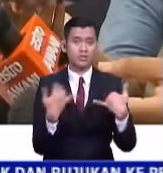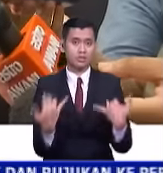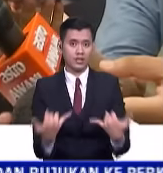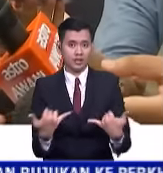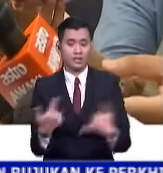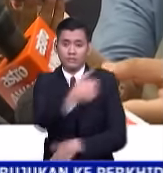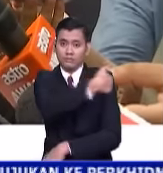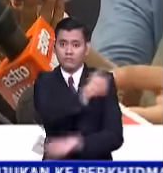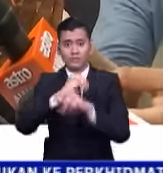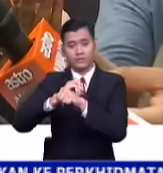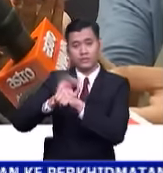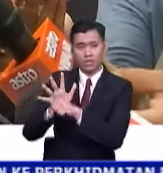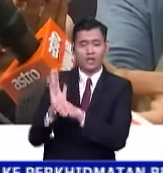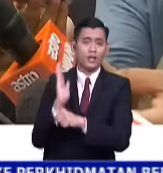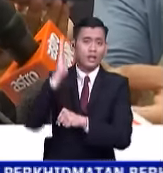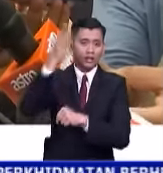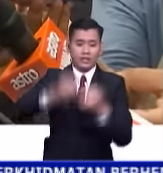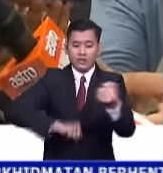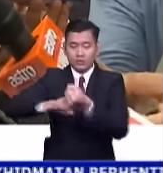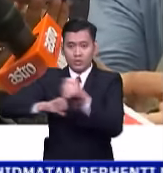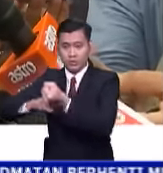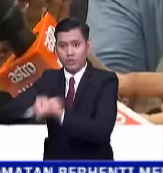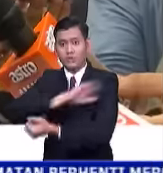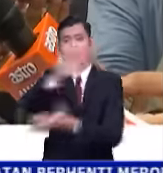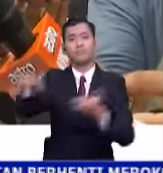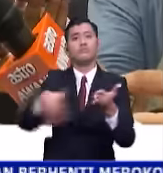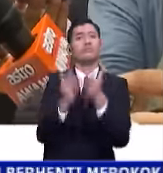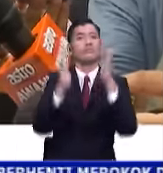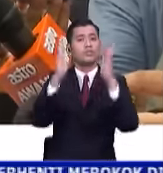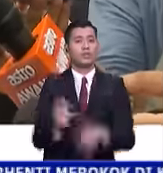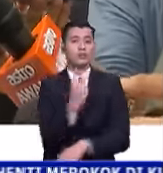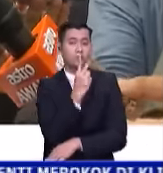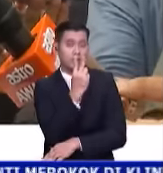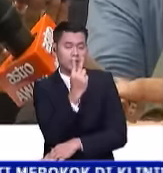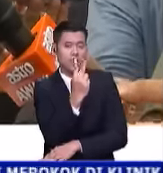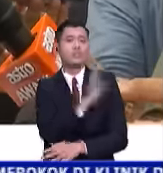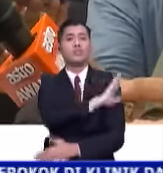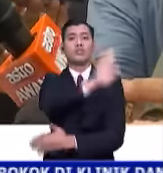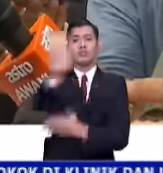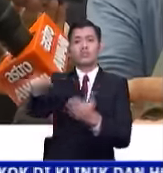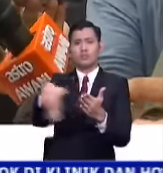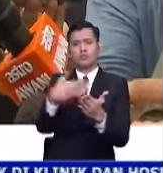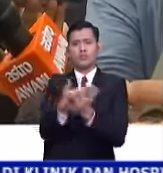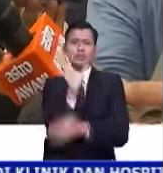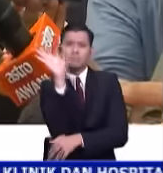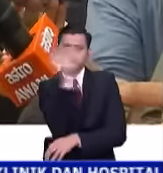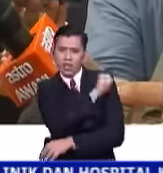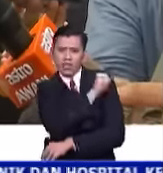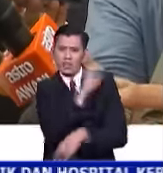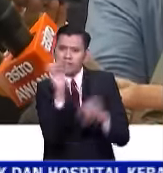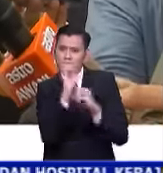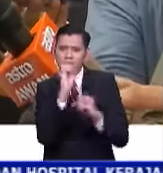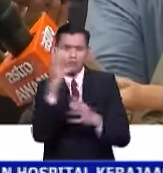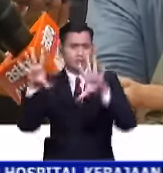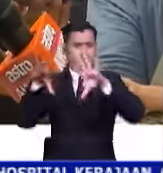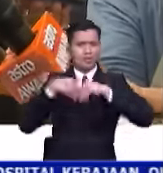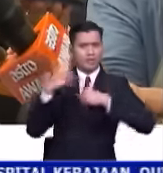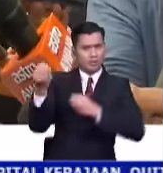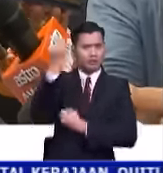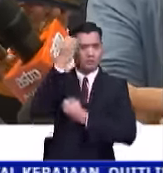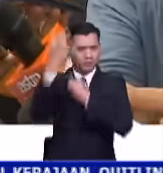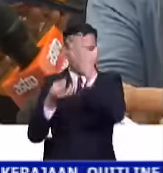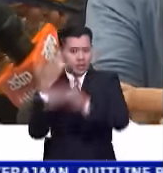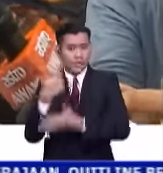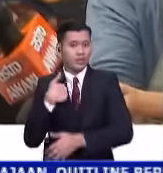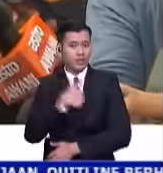callback, sistem call center ni akan satu sistem yang baik untuk memastikan mereka yang mungkin lalai, mungkin tak dapat maklumat, mungkin tak tahu apa nak buat,